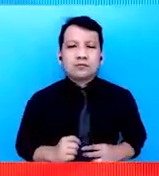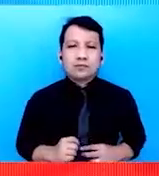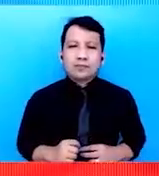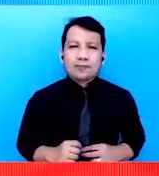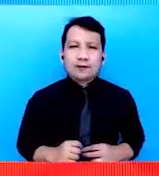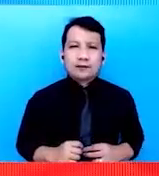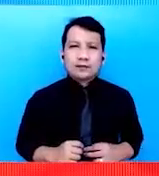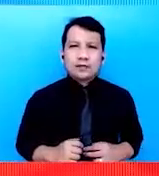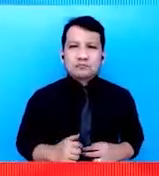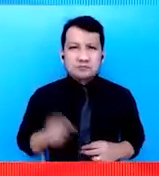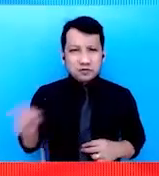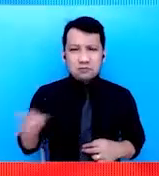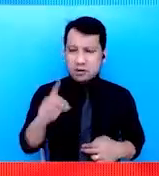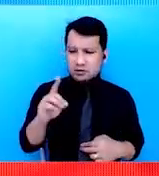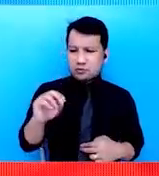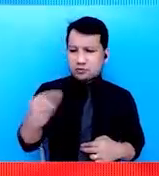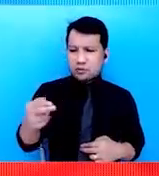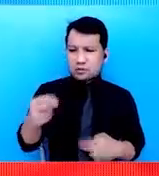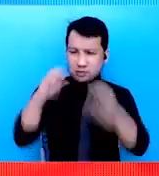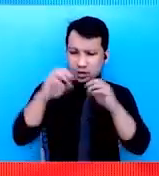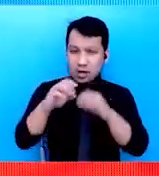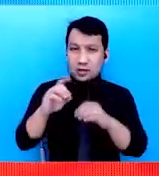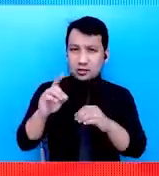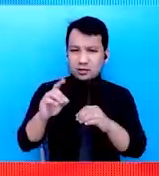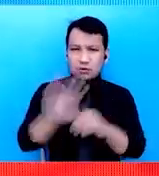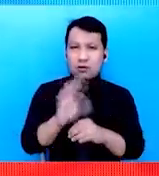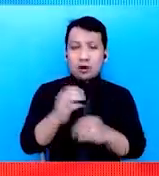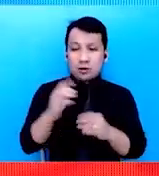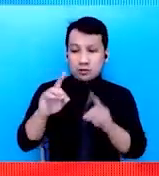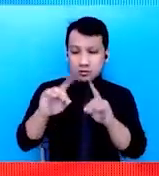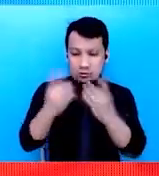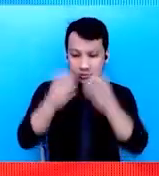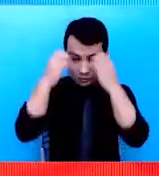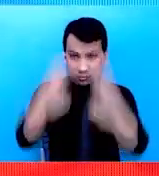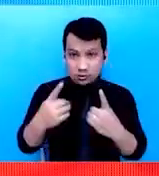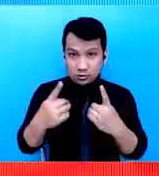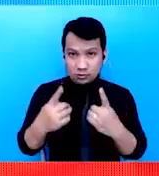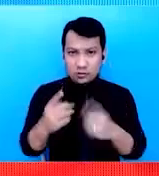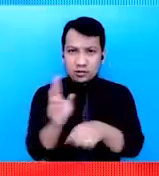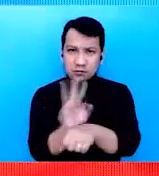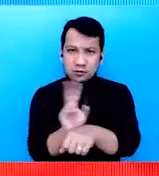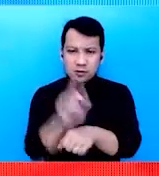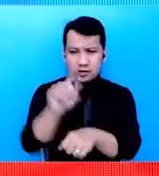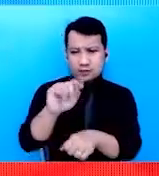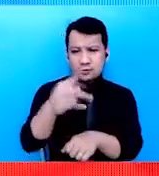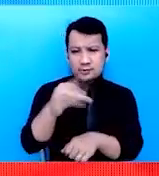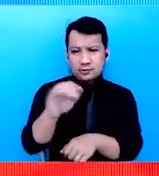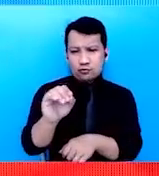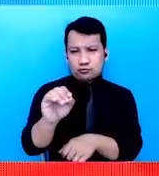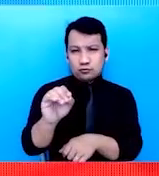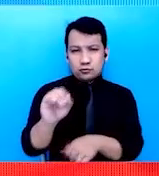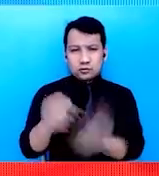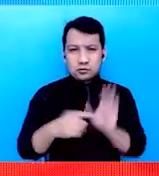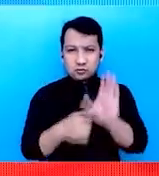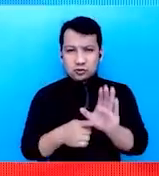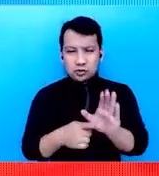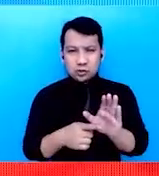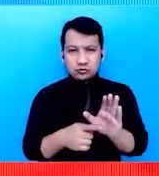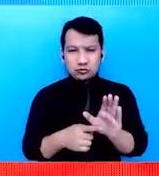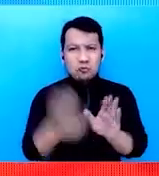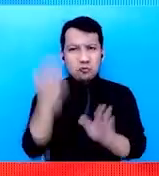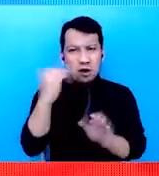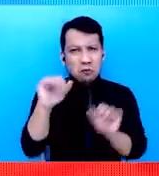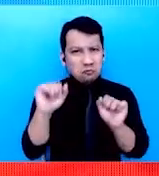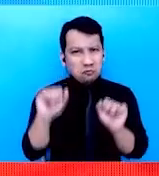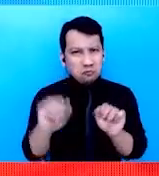inimbestigahan naman ng Department of Education ang viral TikTok video ng isang teacher na nagpapahiwatig daw ng